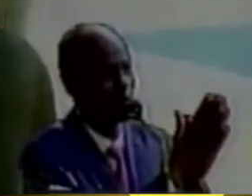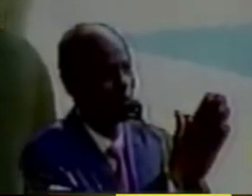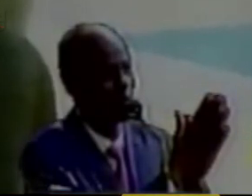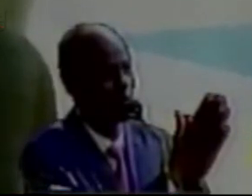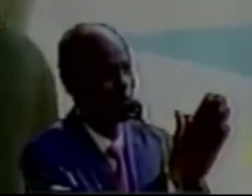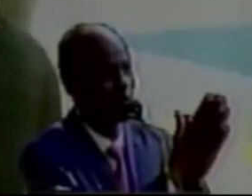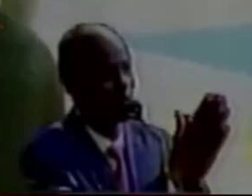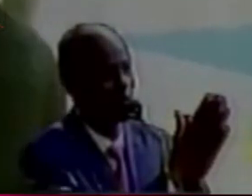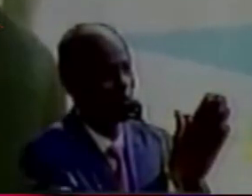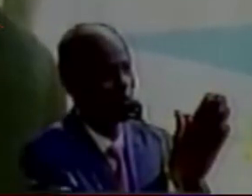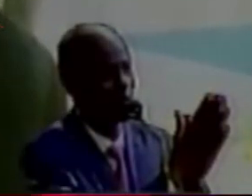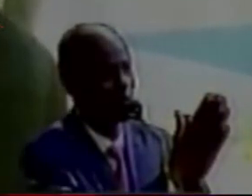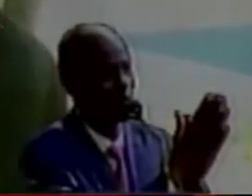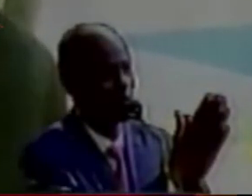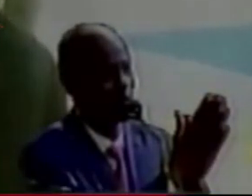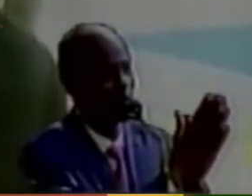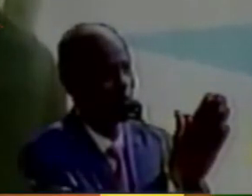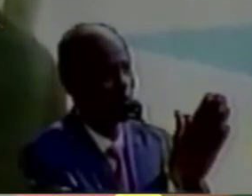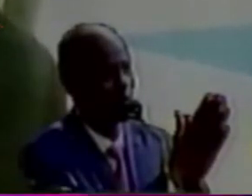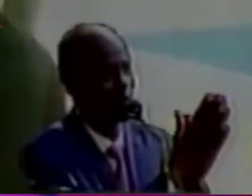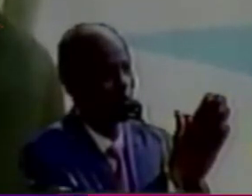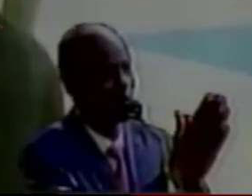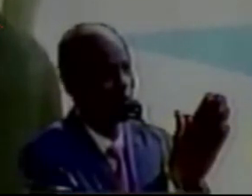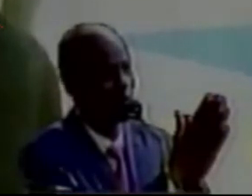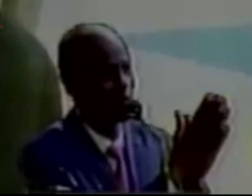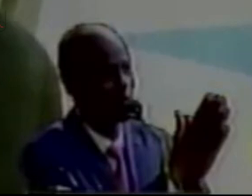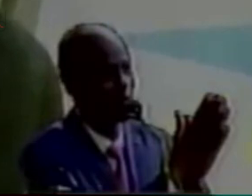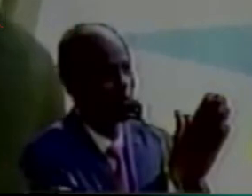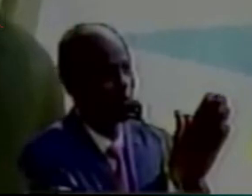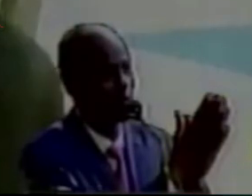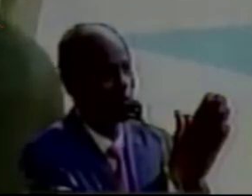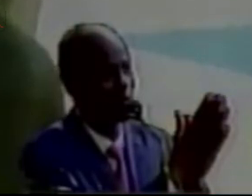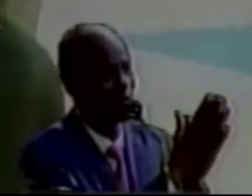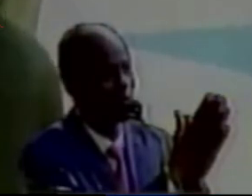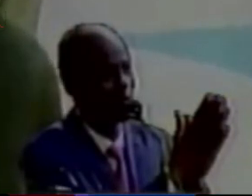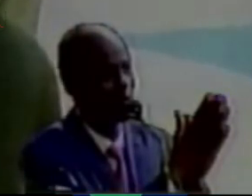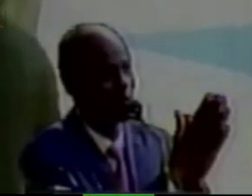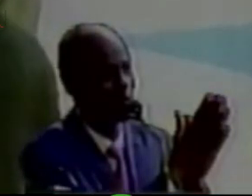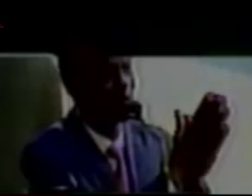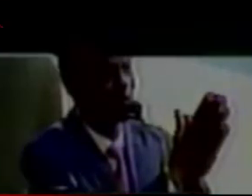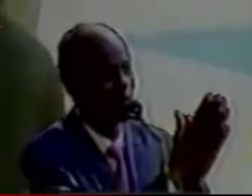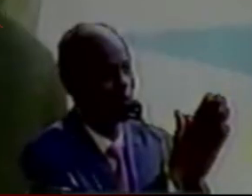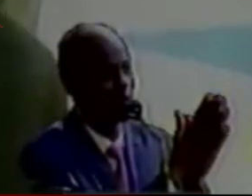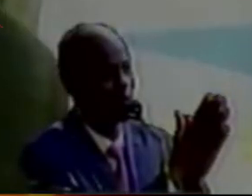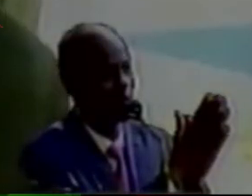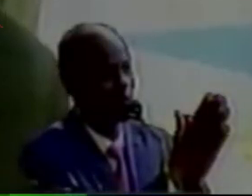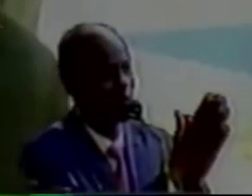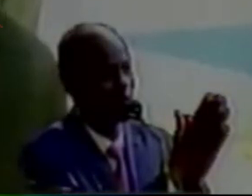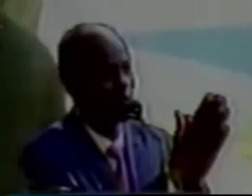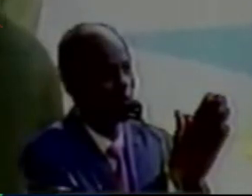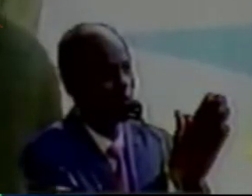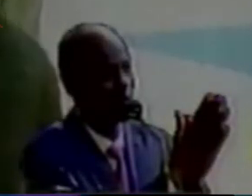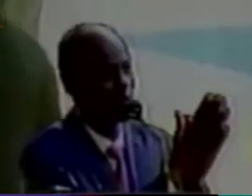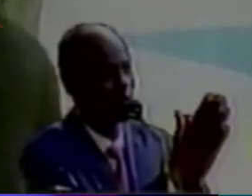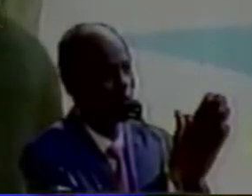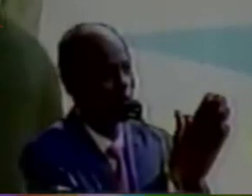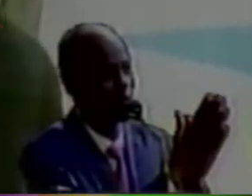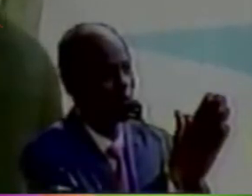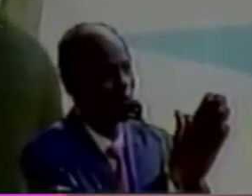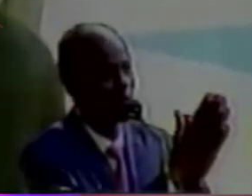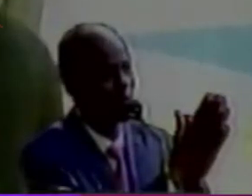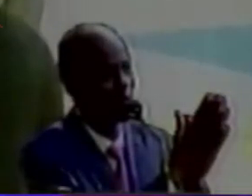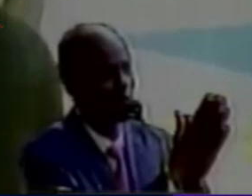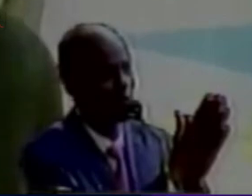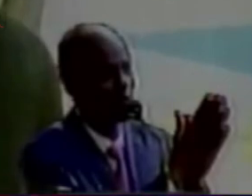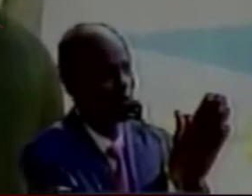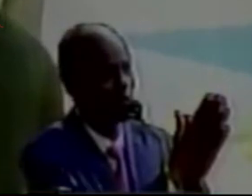justice. Donc, quel que soit mon qui au timon des affaires, quel que soit mon qui autorité, il faut faire en sorte que la justice